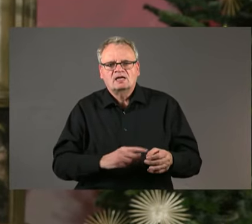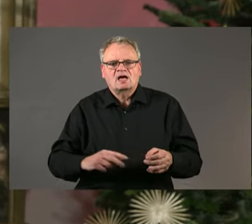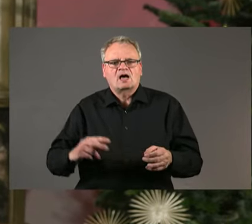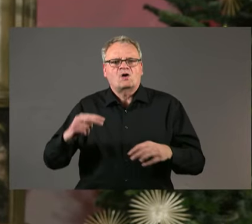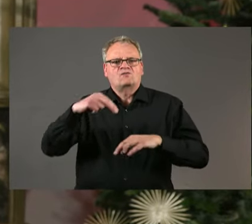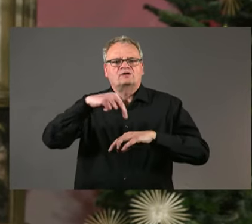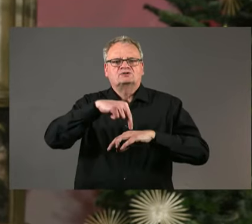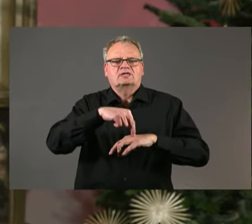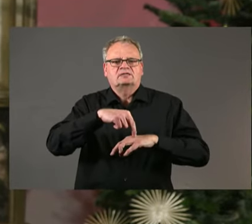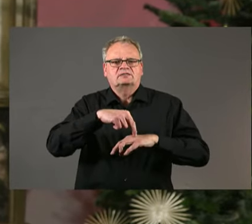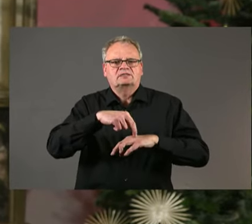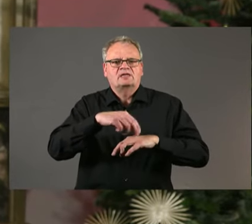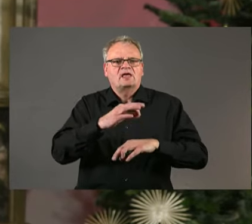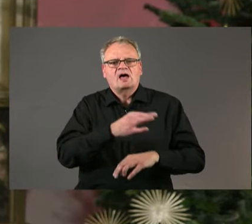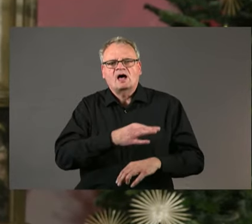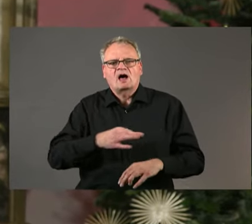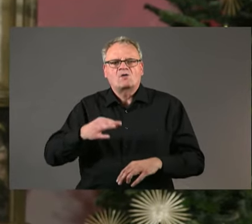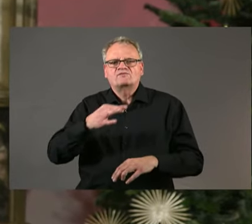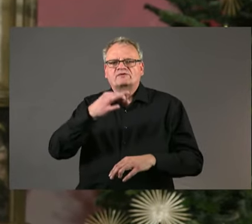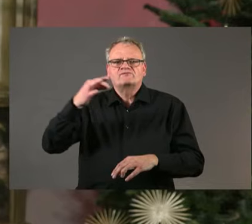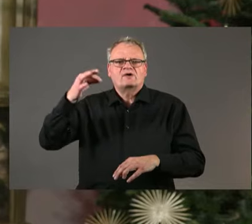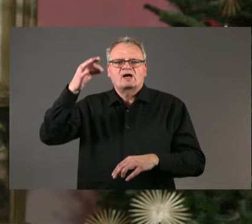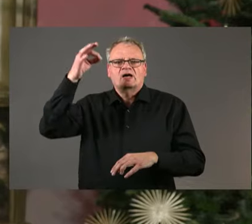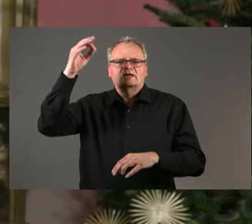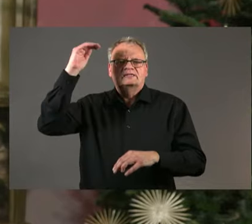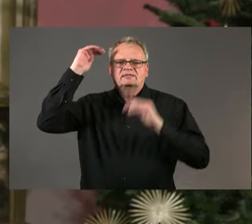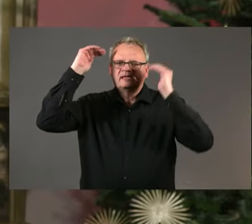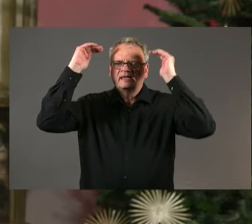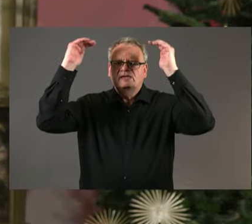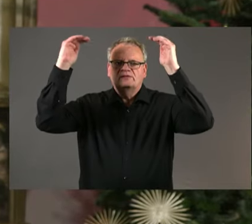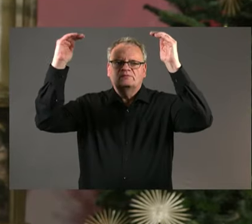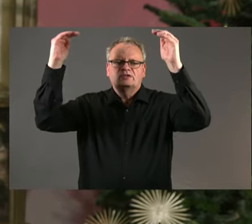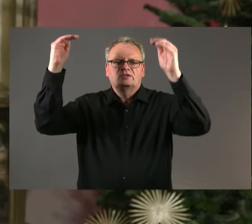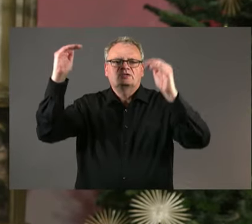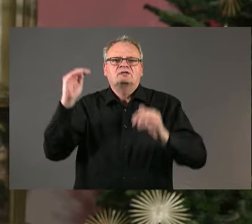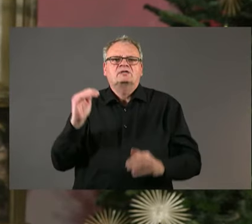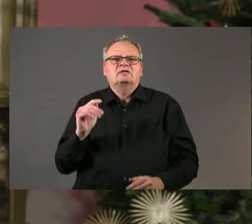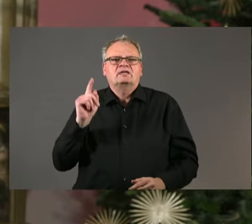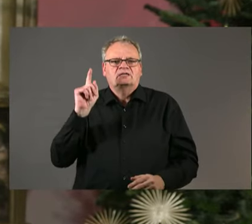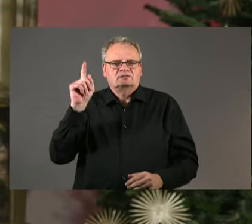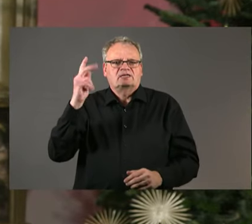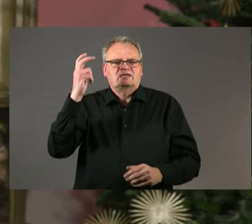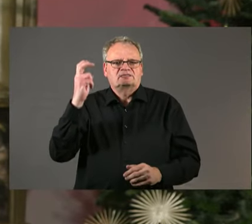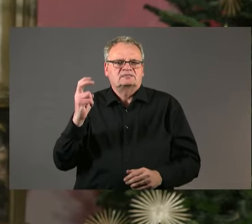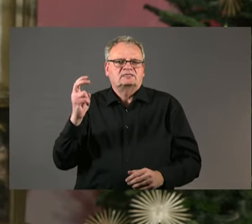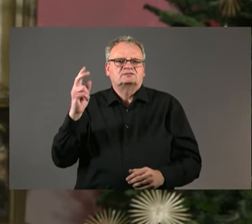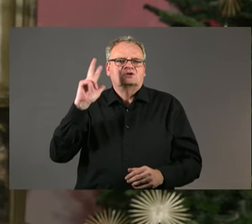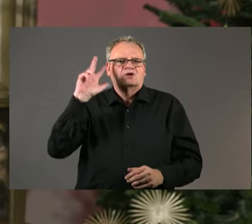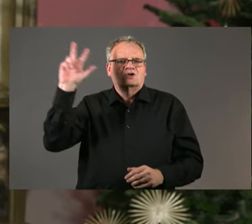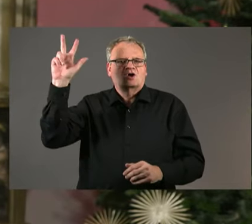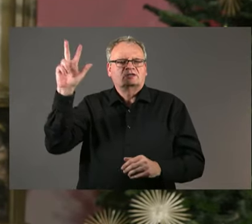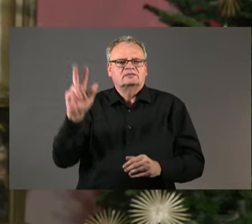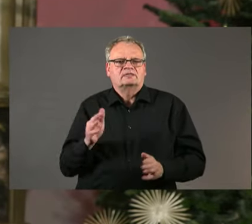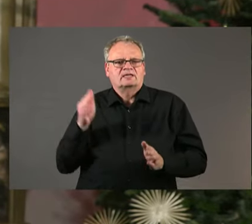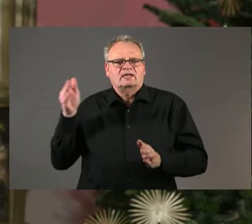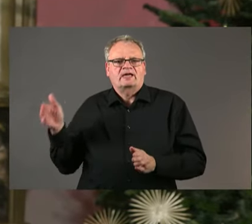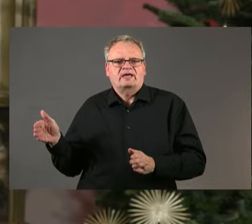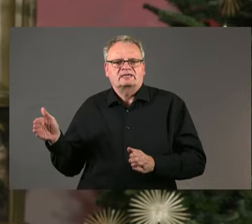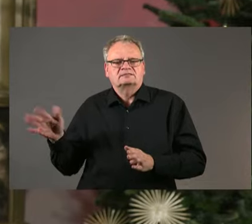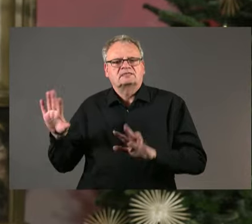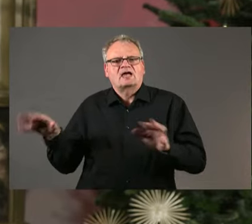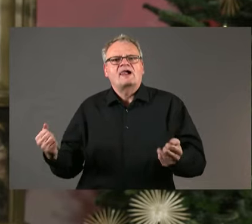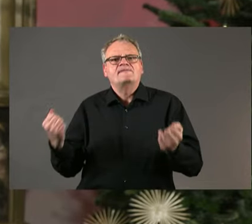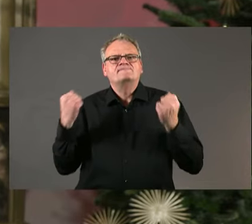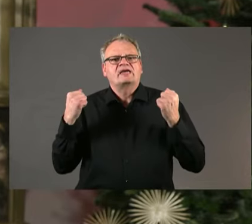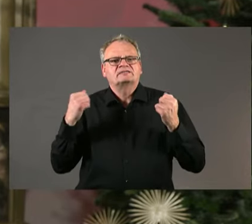den Toten, aufgefahren in den Himmel. Er sitzt zur Rechten Gottes, des